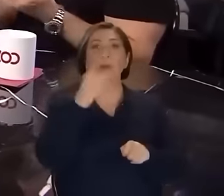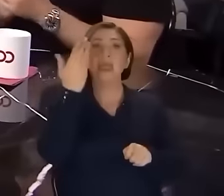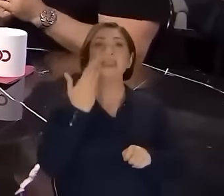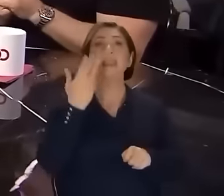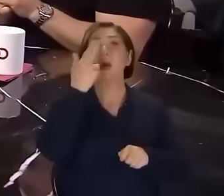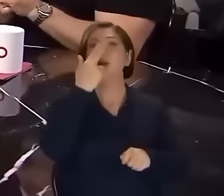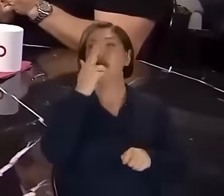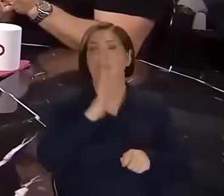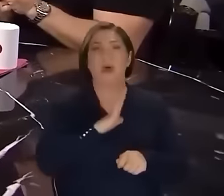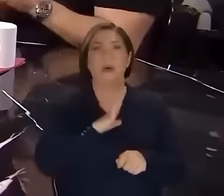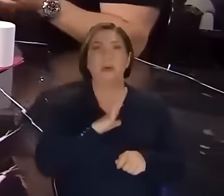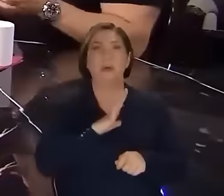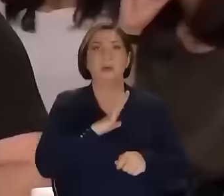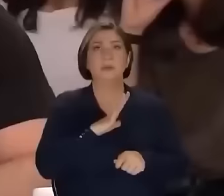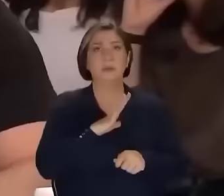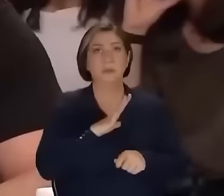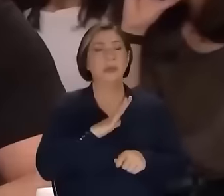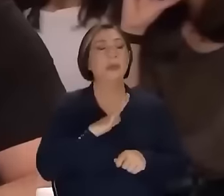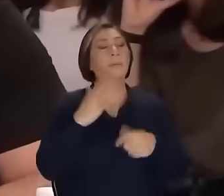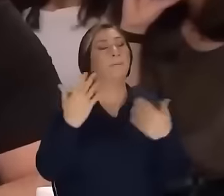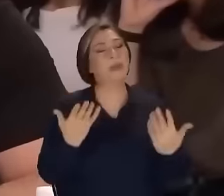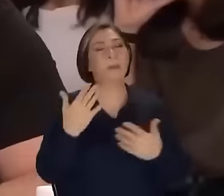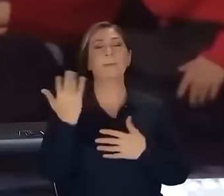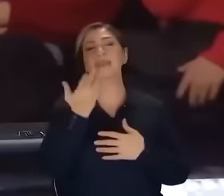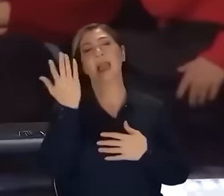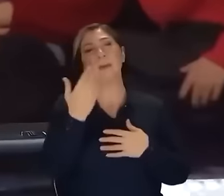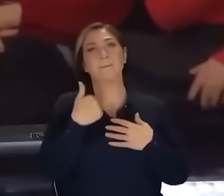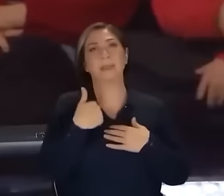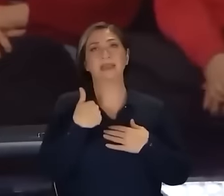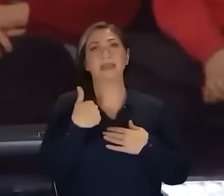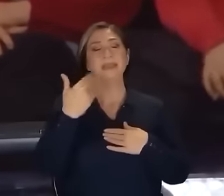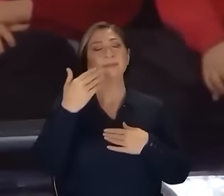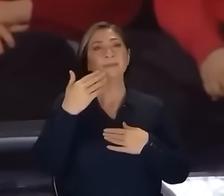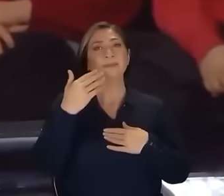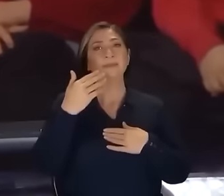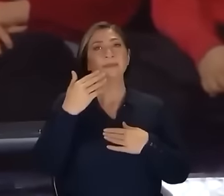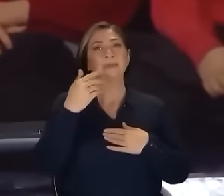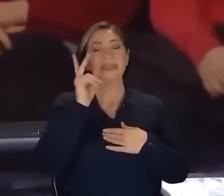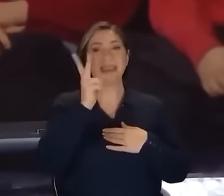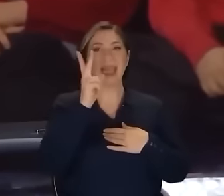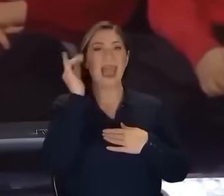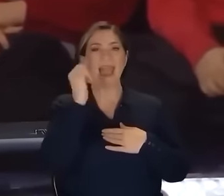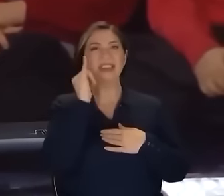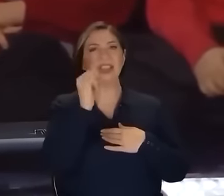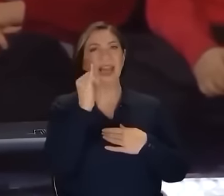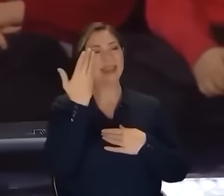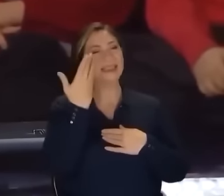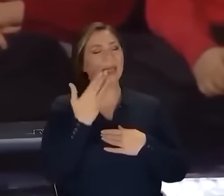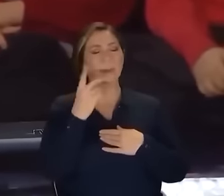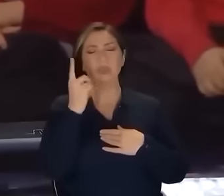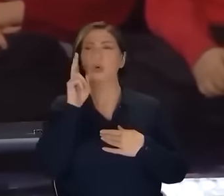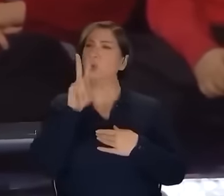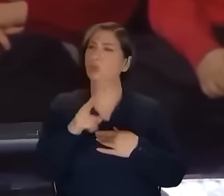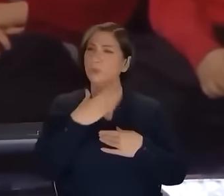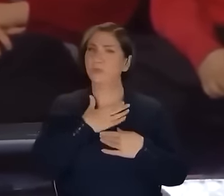izleme alışkanlığı var çünkü. Peki mesela ben yine şeyleri izlerken, eleştirilerle ilgili eleştirileri izlerken şeye